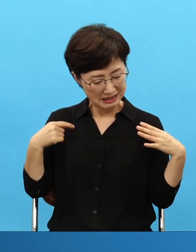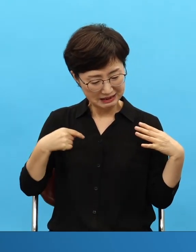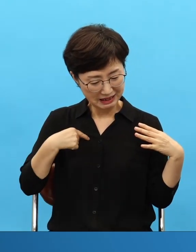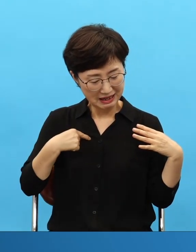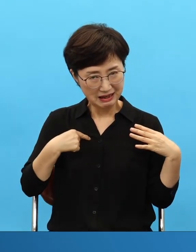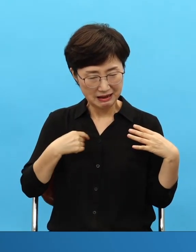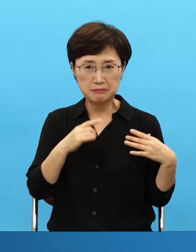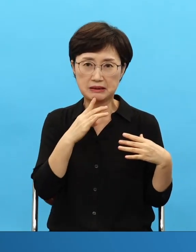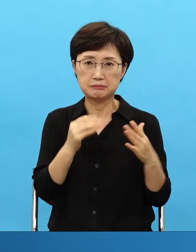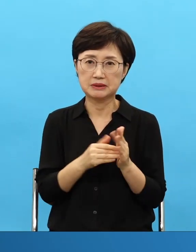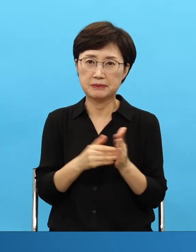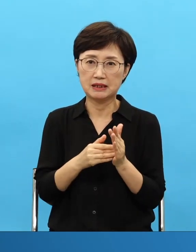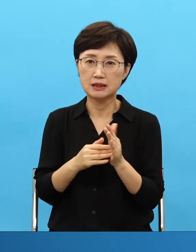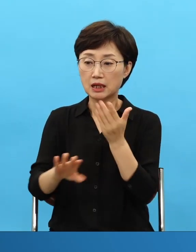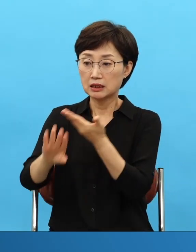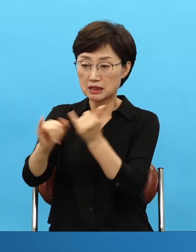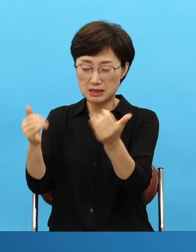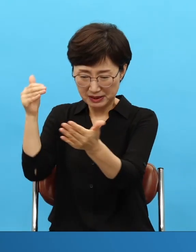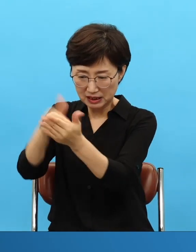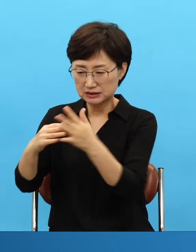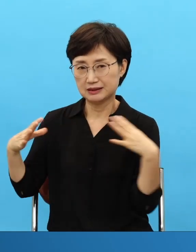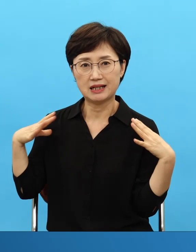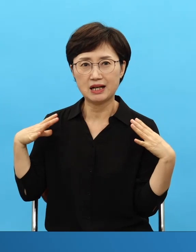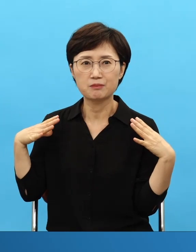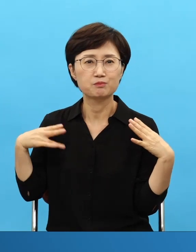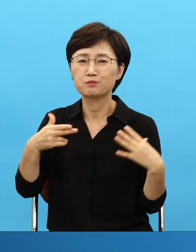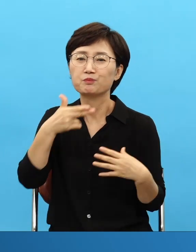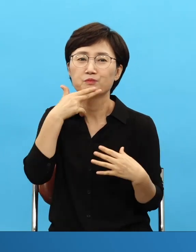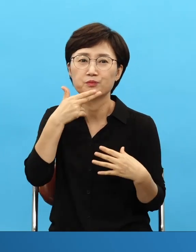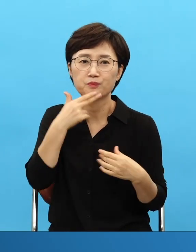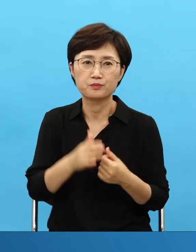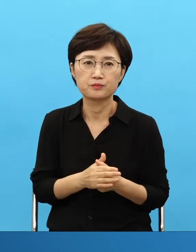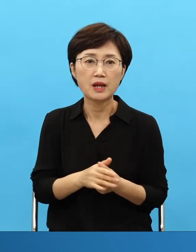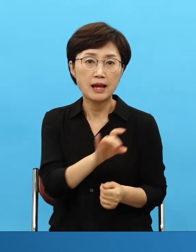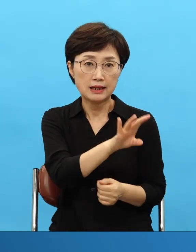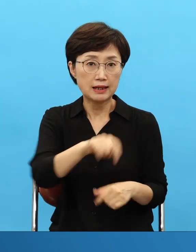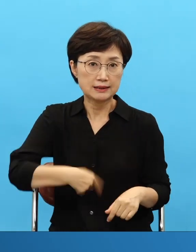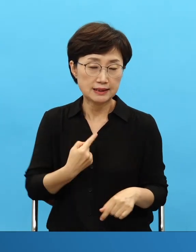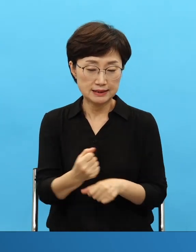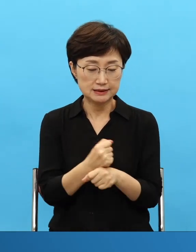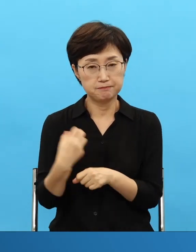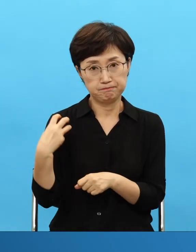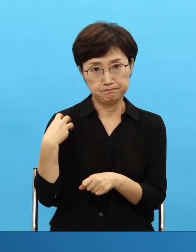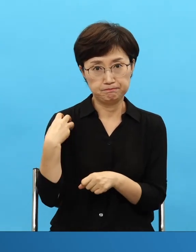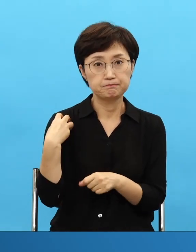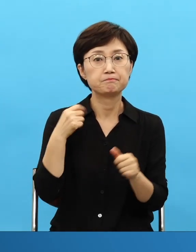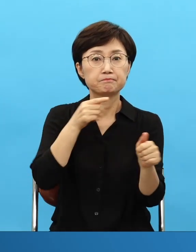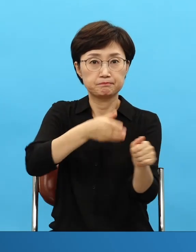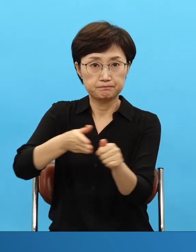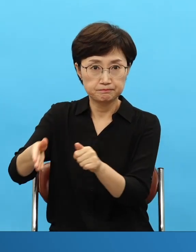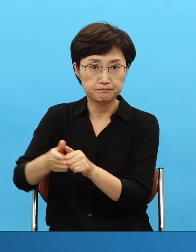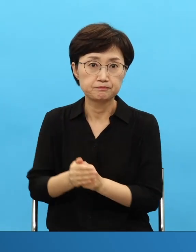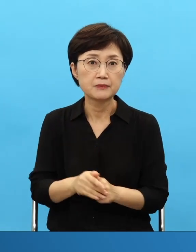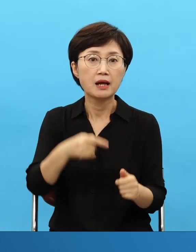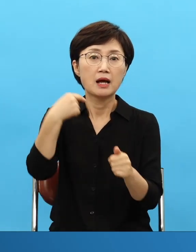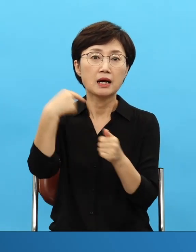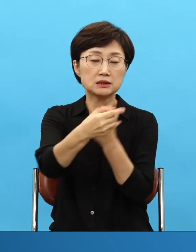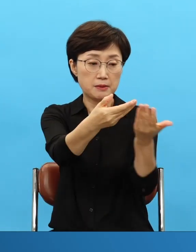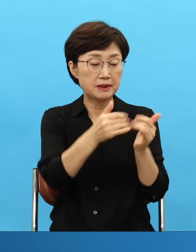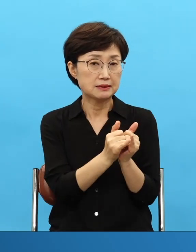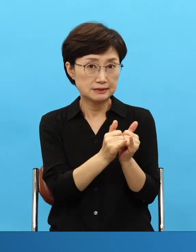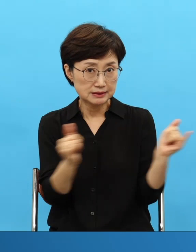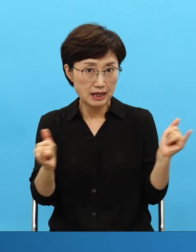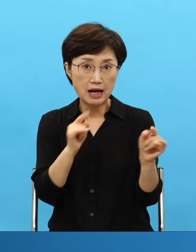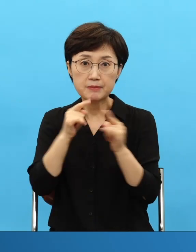것이 자기에게도 있어도 남에게는 있지 아니하리니 각각 자기의 짐을 질 것이라.